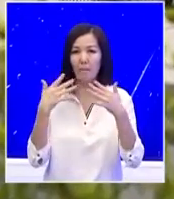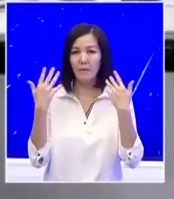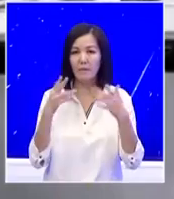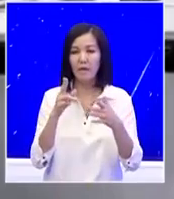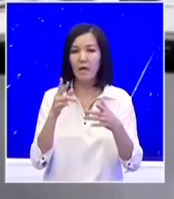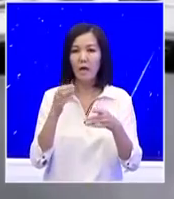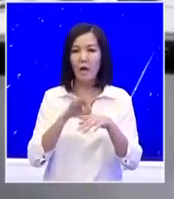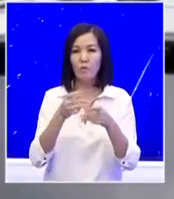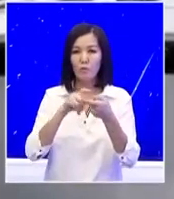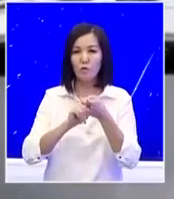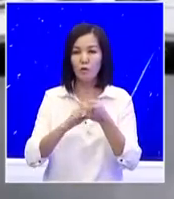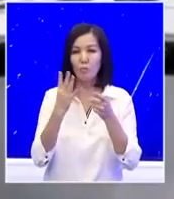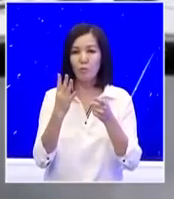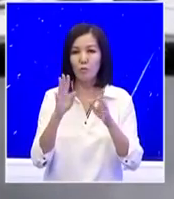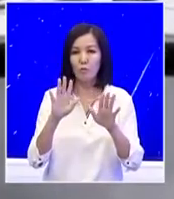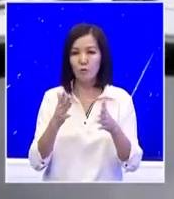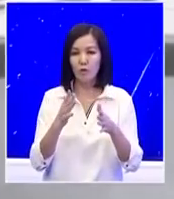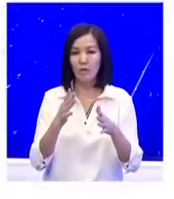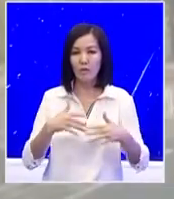коронавирус жұқтырған. Бұл 4-ші жағдай.